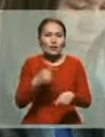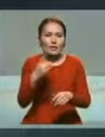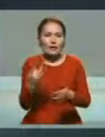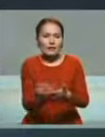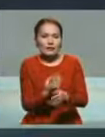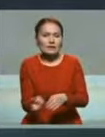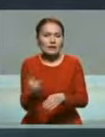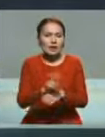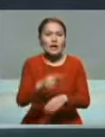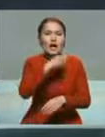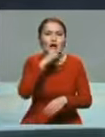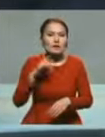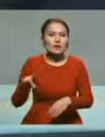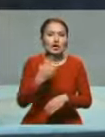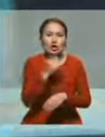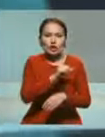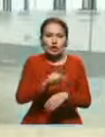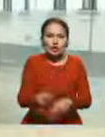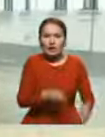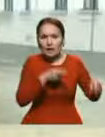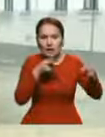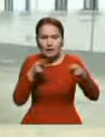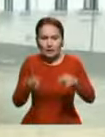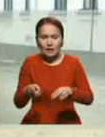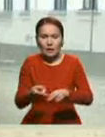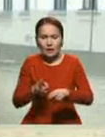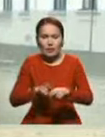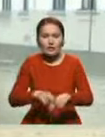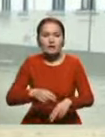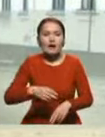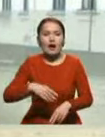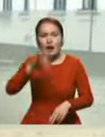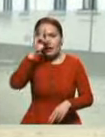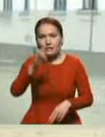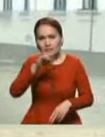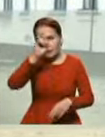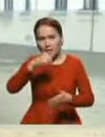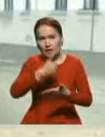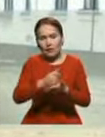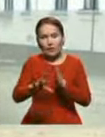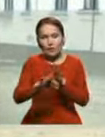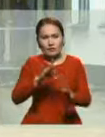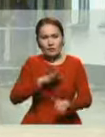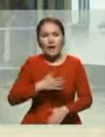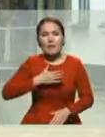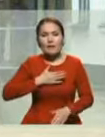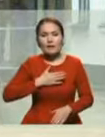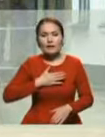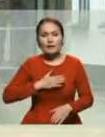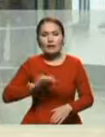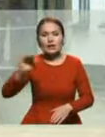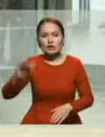арнайы келіпті. Себебі оның туған жері Қазақстан. Менің кенже қызым бүгін бірінші рет өз дауысын берді.